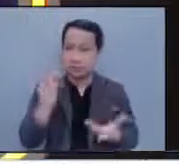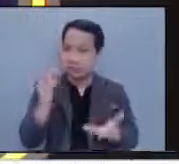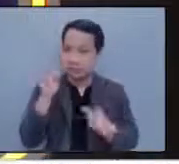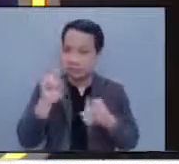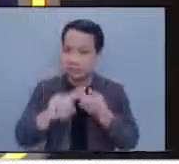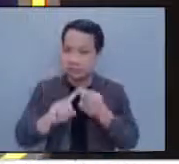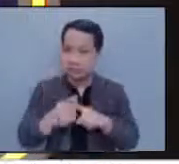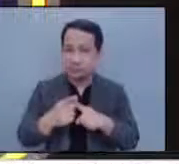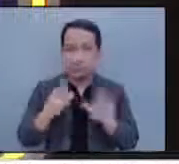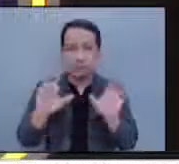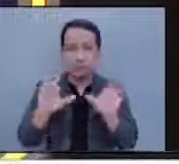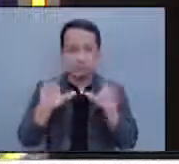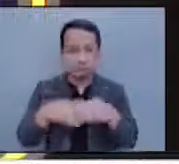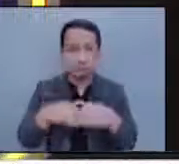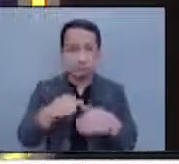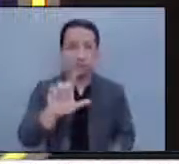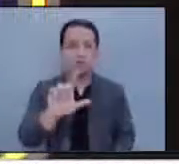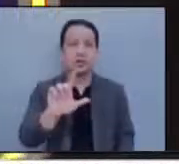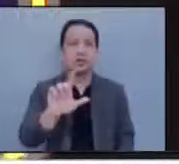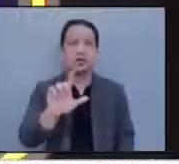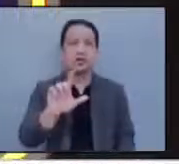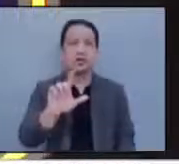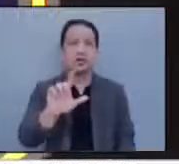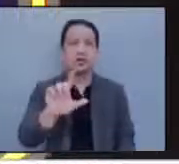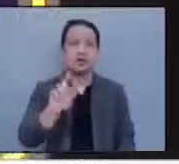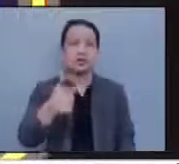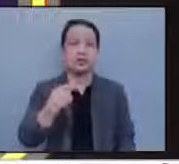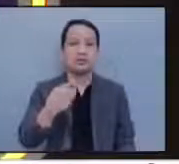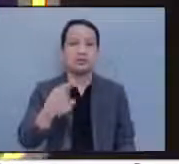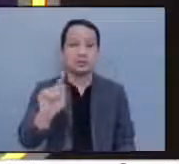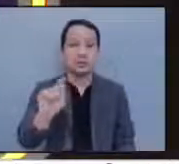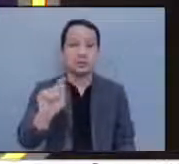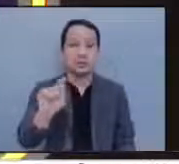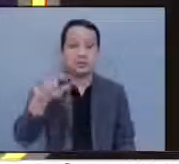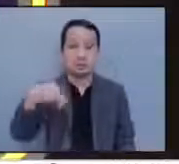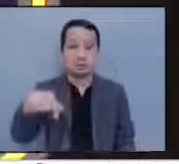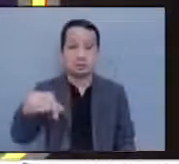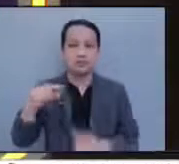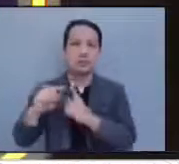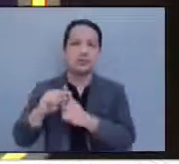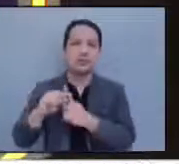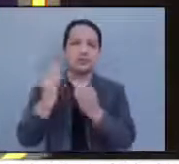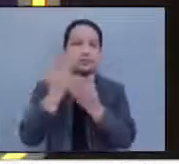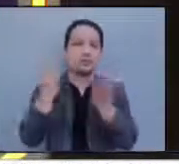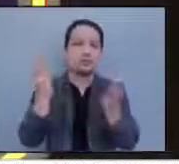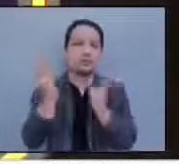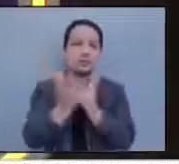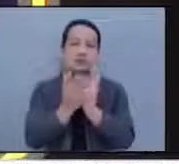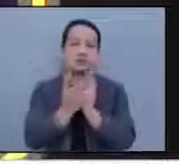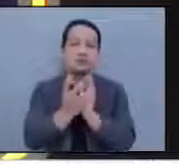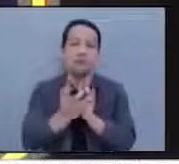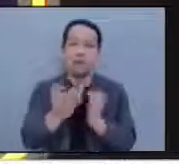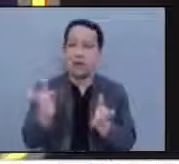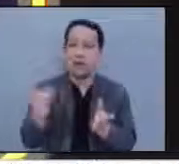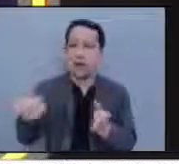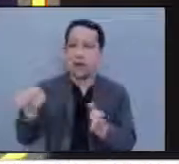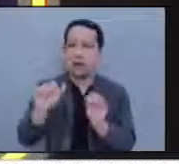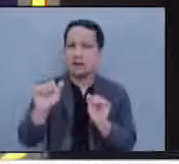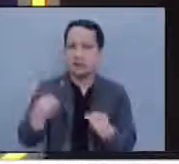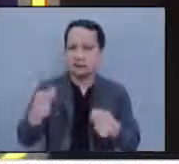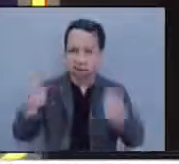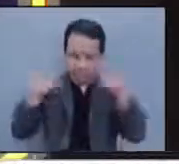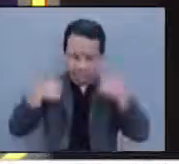LGBTQIA+ community. Trending din online ang isang member ng LGBT community na game na nagsuot ng gown